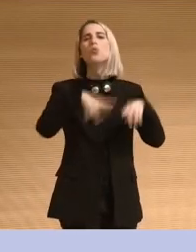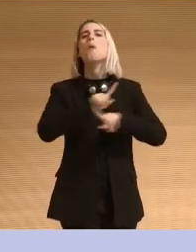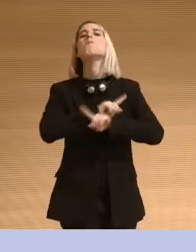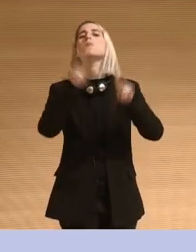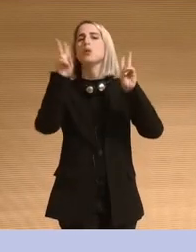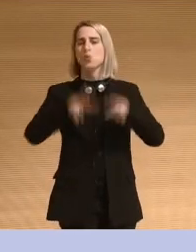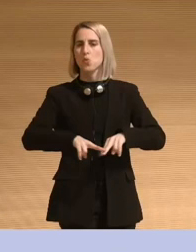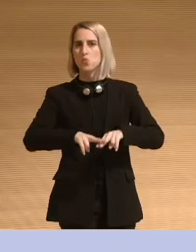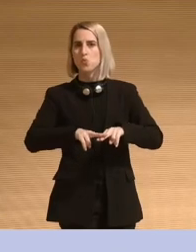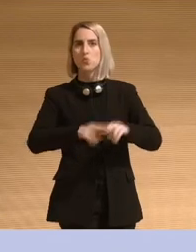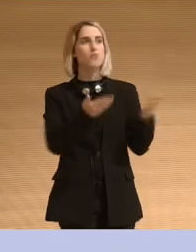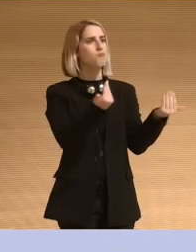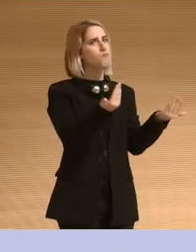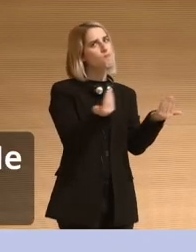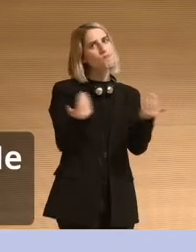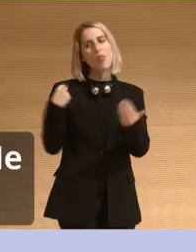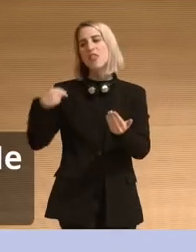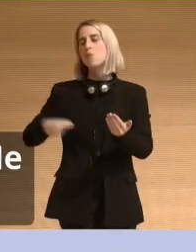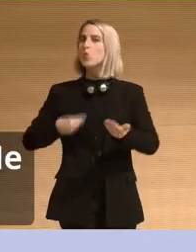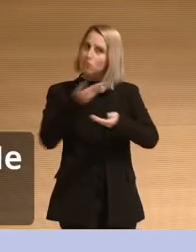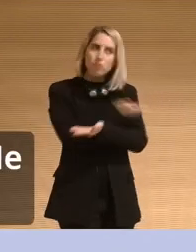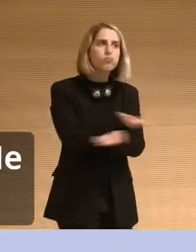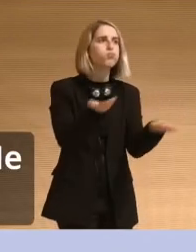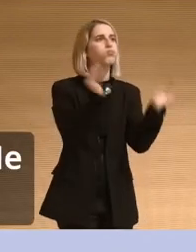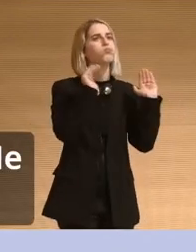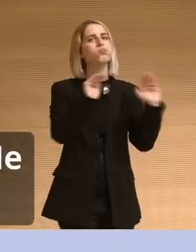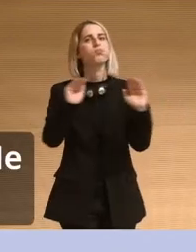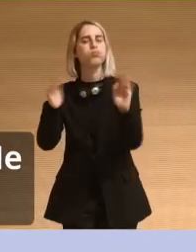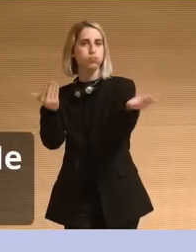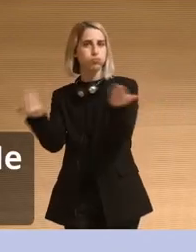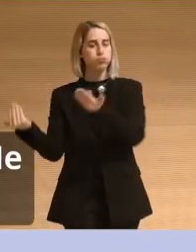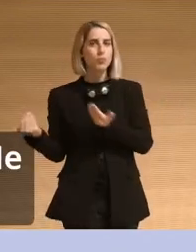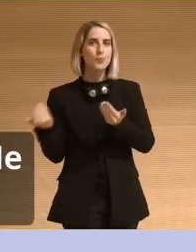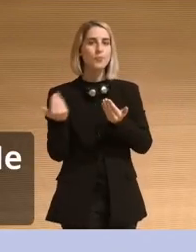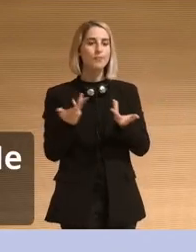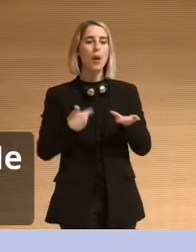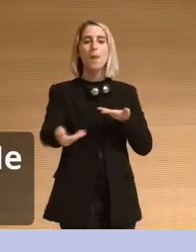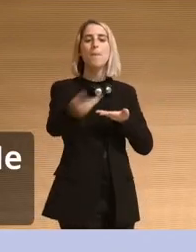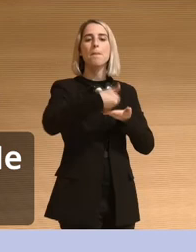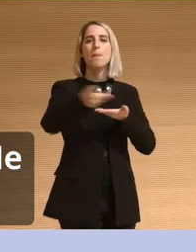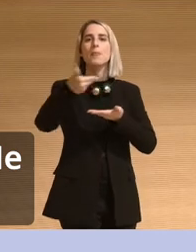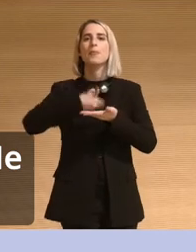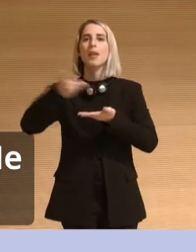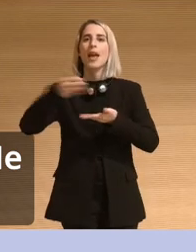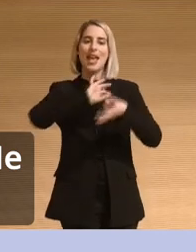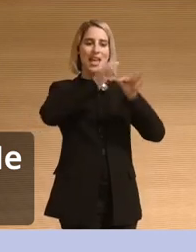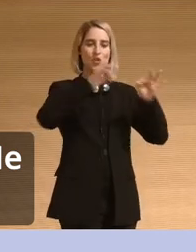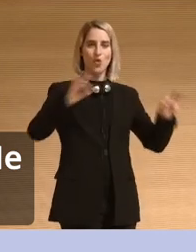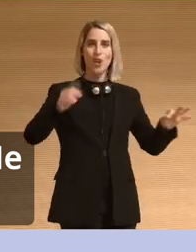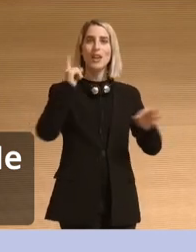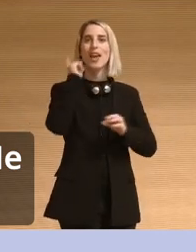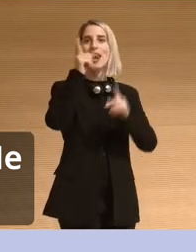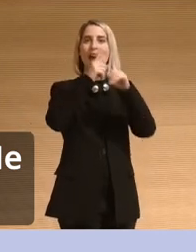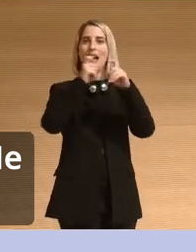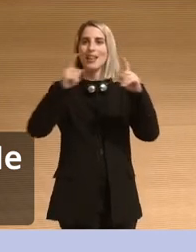τους αγνώστους που είναι πολλοί, και τους ζητήσαμε να καταθέσουν μια ιστορία και ένα αντικείμενο στο